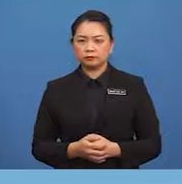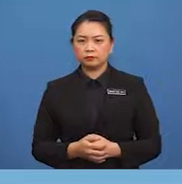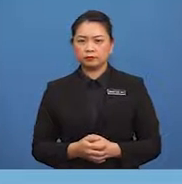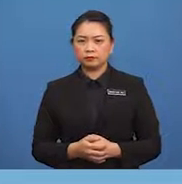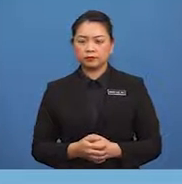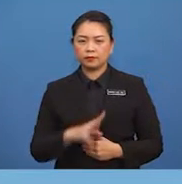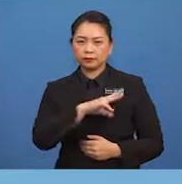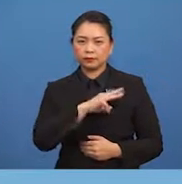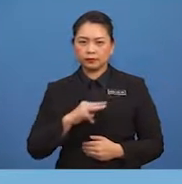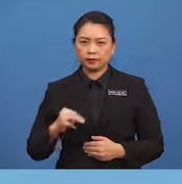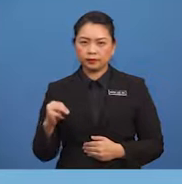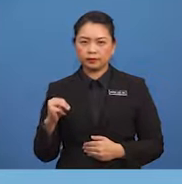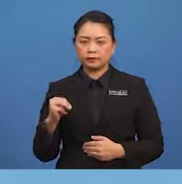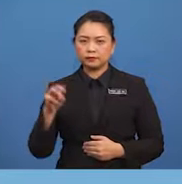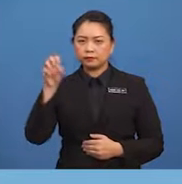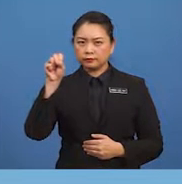Manakala,